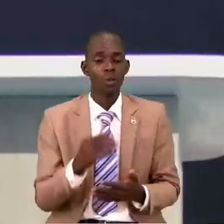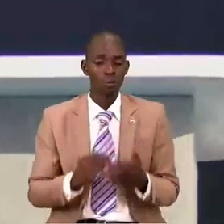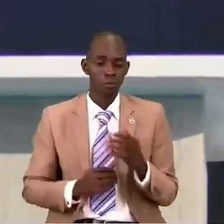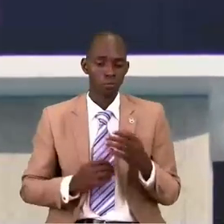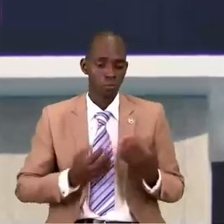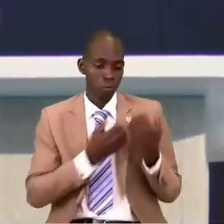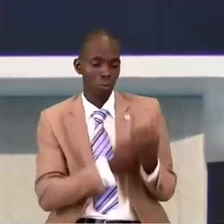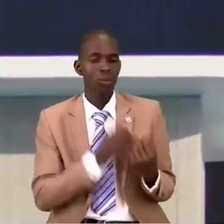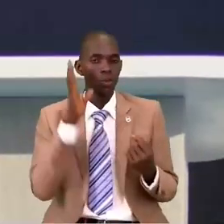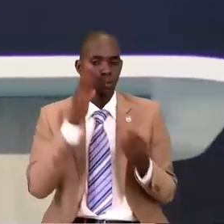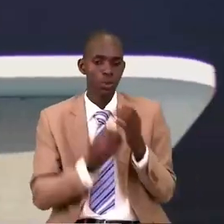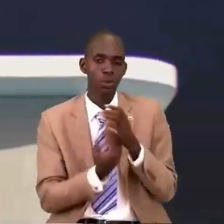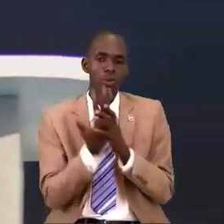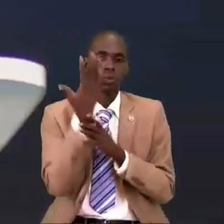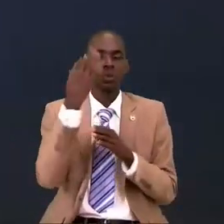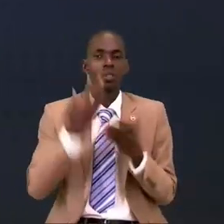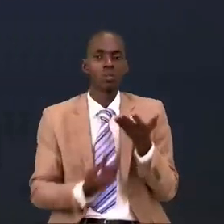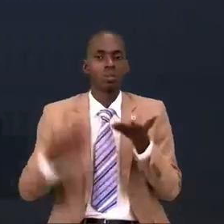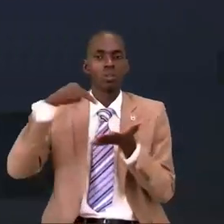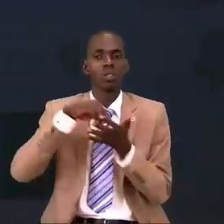Éphésiens chapitre 6.